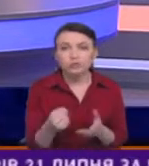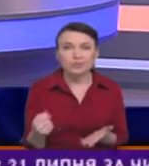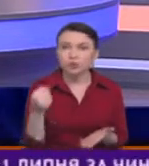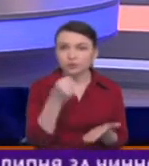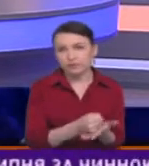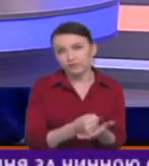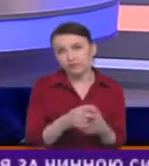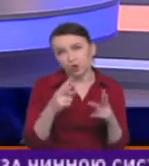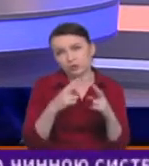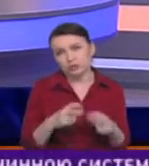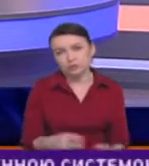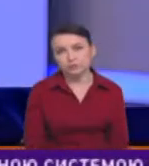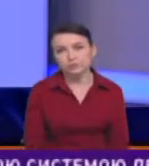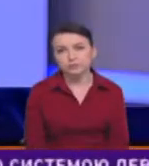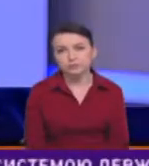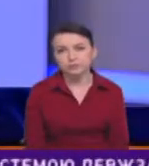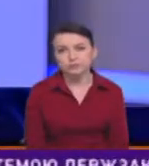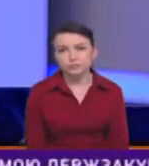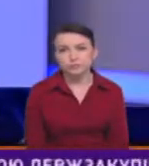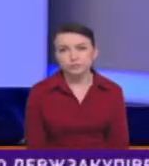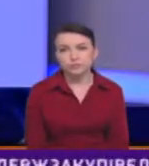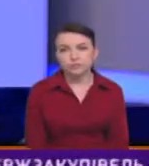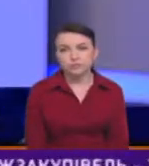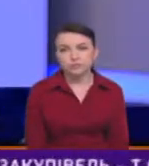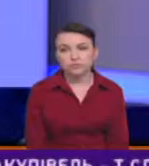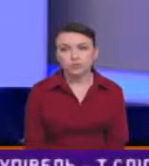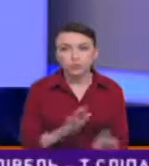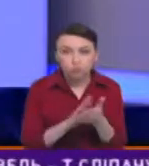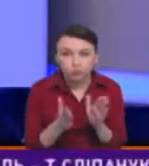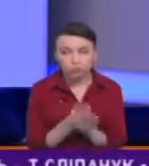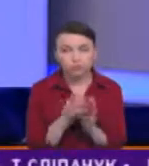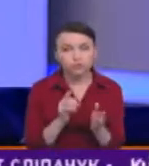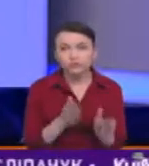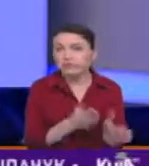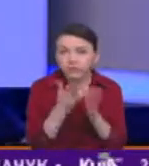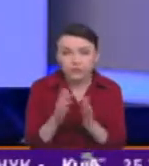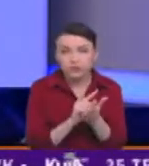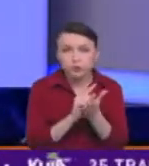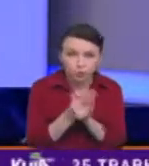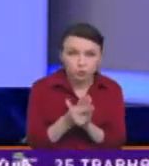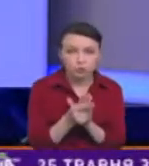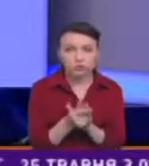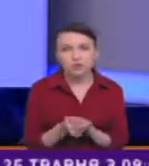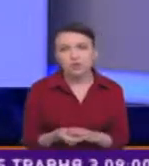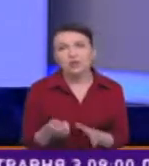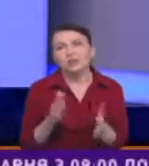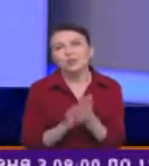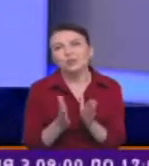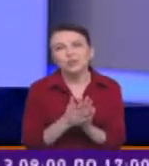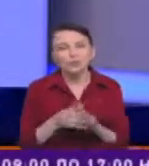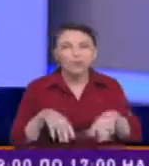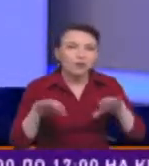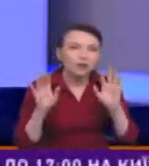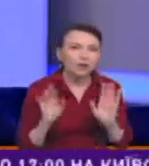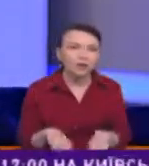денний. Так він же внес як невідкладний проєкт. Так от. Вони ж про це домовились. Домовитися можна про що угодно, але хтось повинен